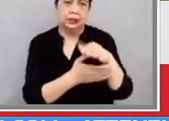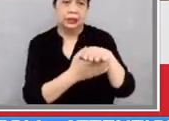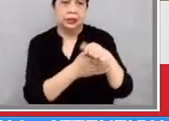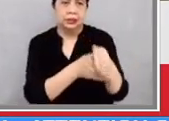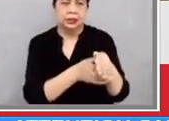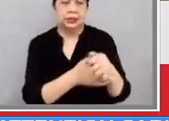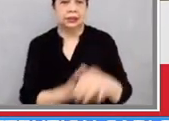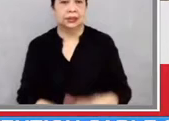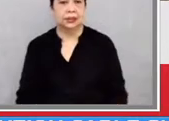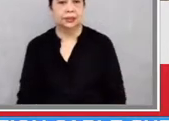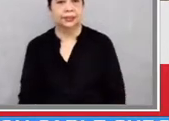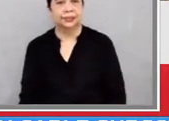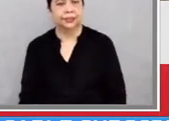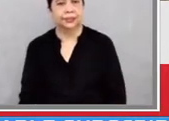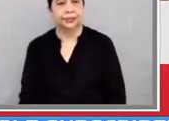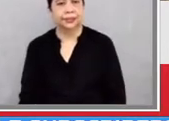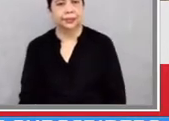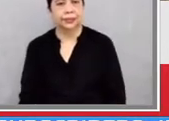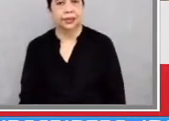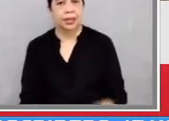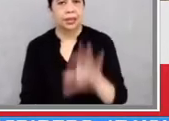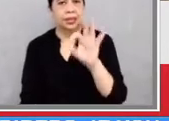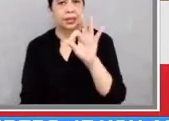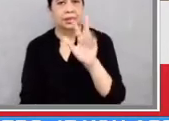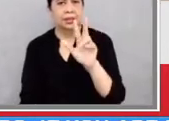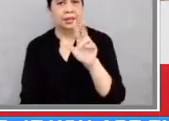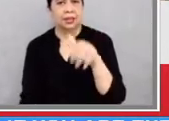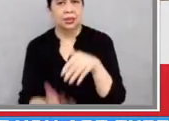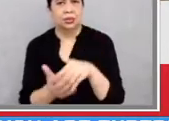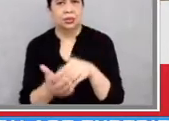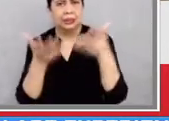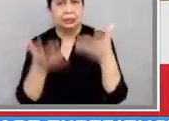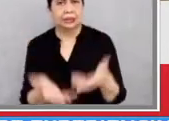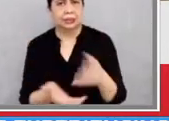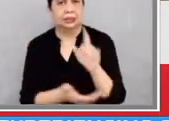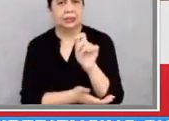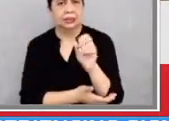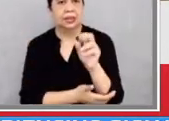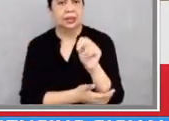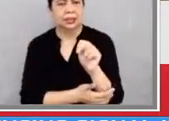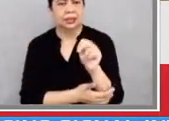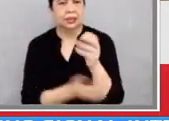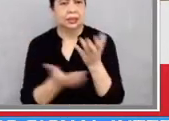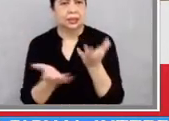Mm-hmm. 93,000 tons so itong bigat. So, ready na siya anytime. Yung ating...